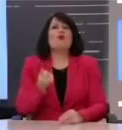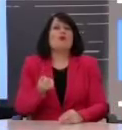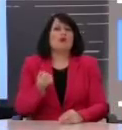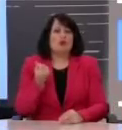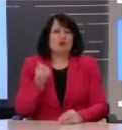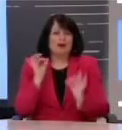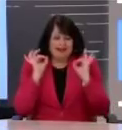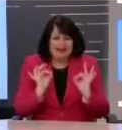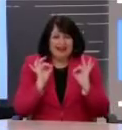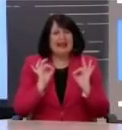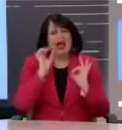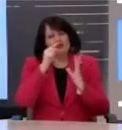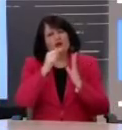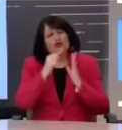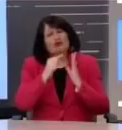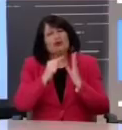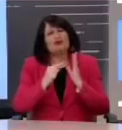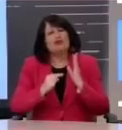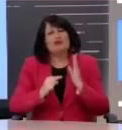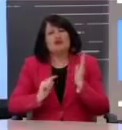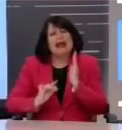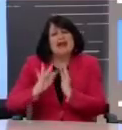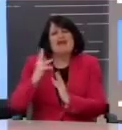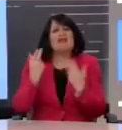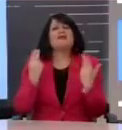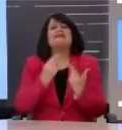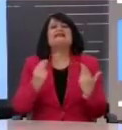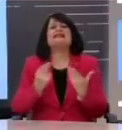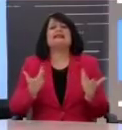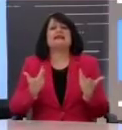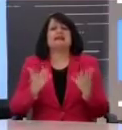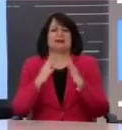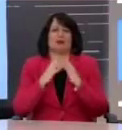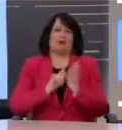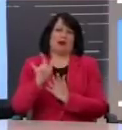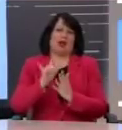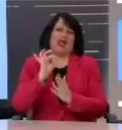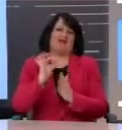την ακριβή περιγραφή της αναβάθμισης των F-16.